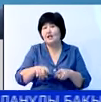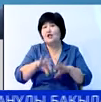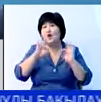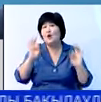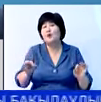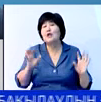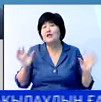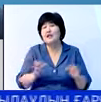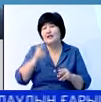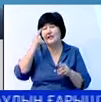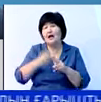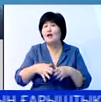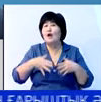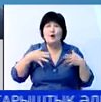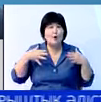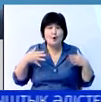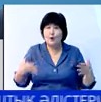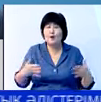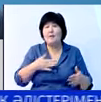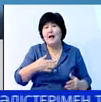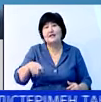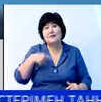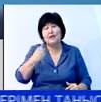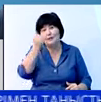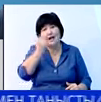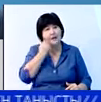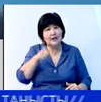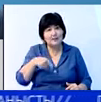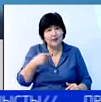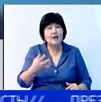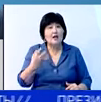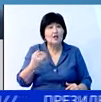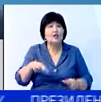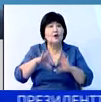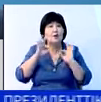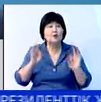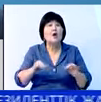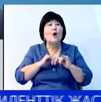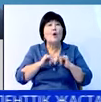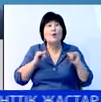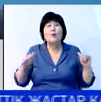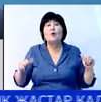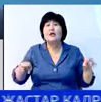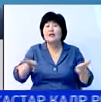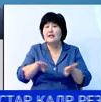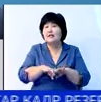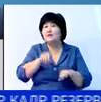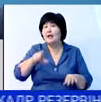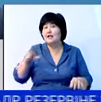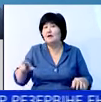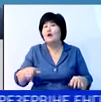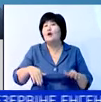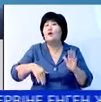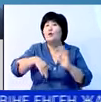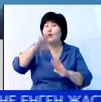жанашыр ағаларымызға үлкен алғыс айтам, рахметімді айтам. Және осы өнерде, осы өлкедегі ізбасарларымыздың өрлеп